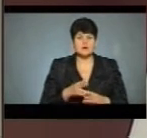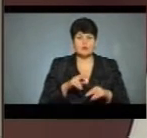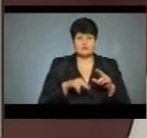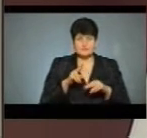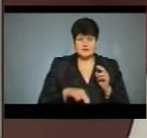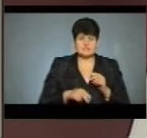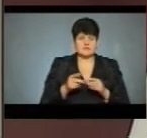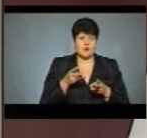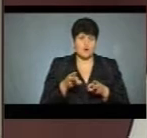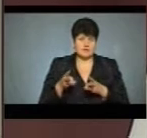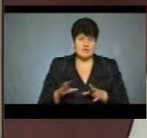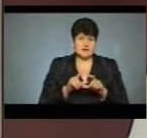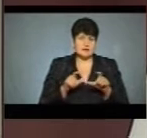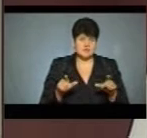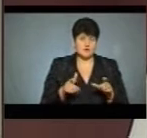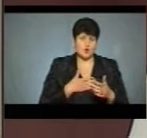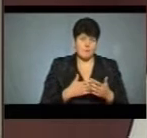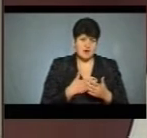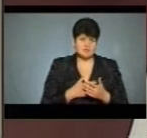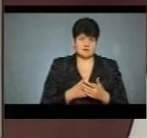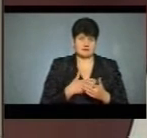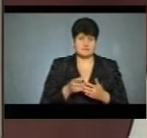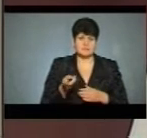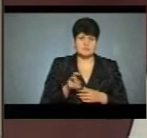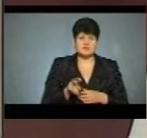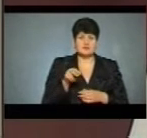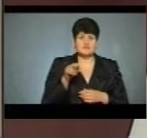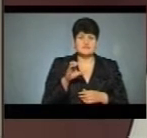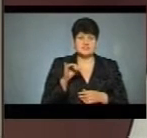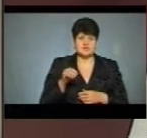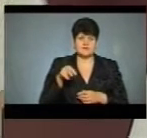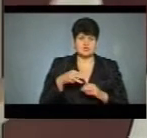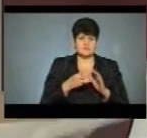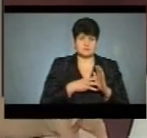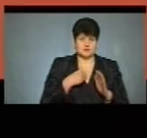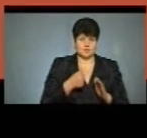Київській в Тернополі громадські активісти вийшли у січні 2018-го.